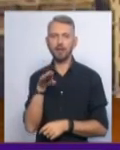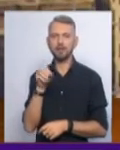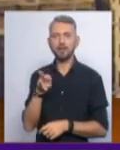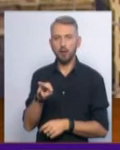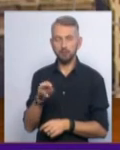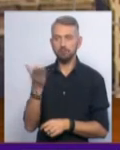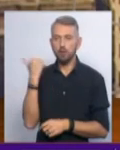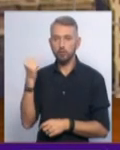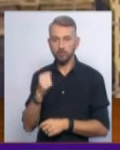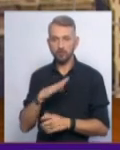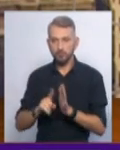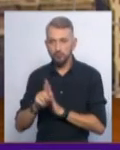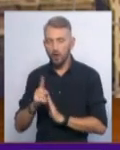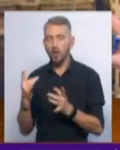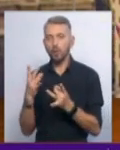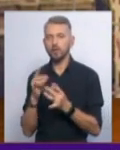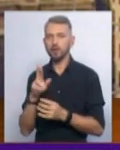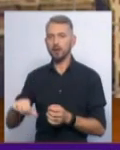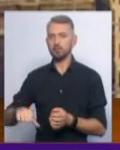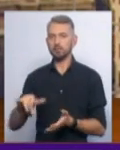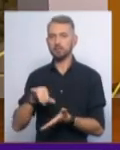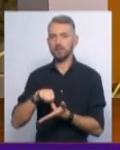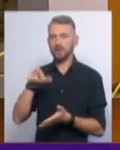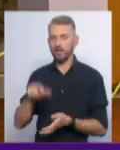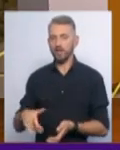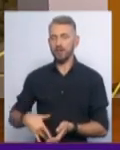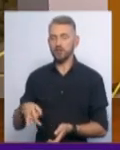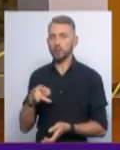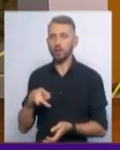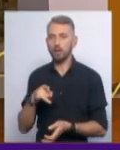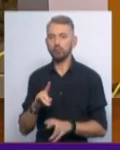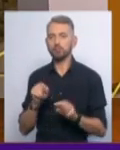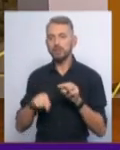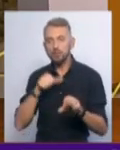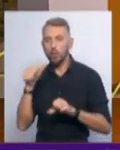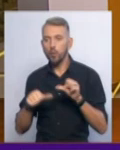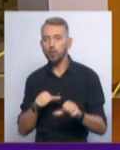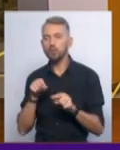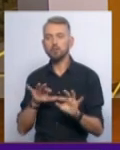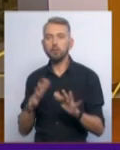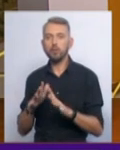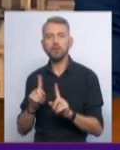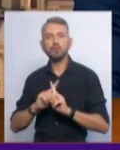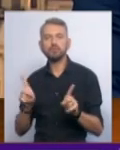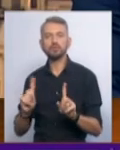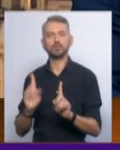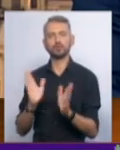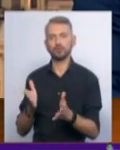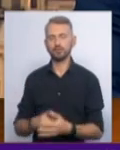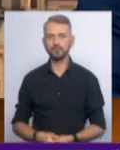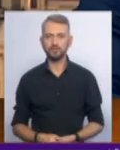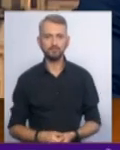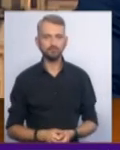розпочався. Розкажіть, як представник Печерського району, чим цього року ця подія буде дивувати киян? Прошу.